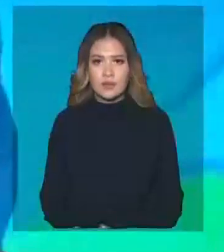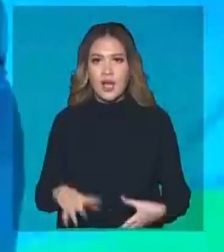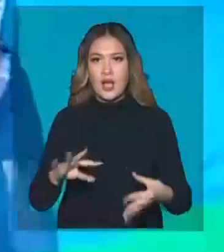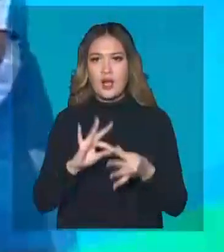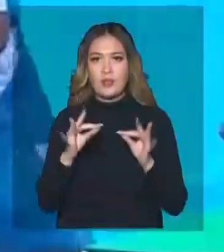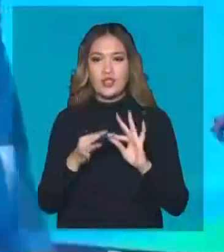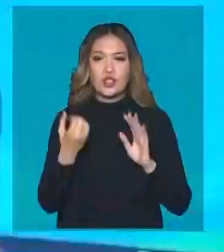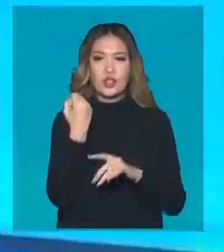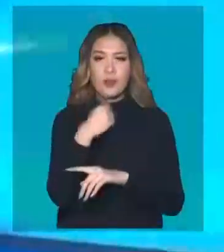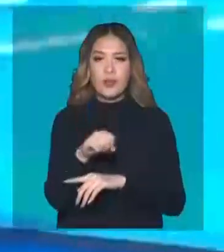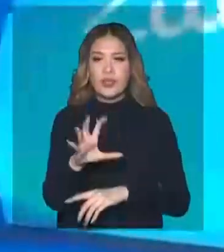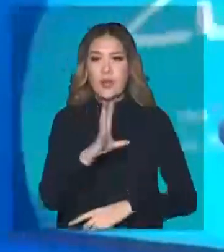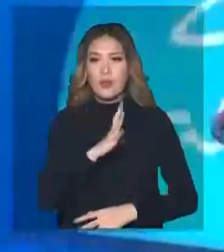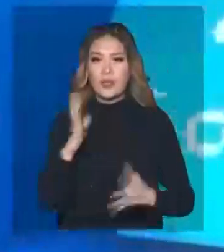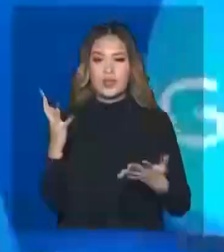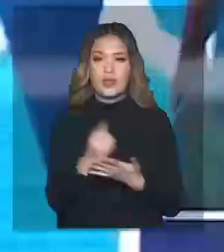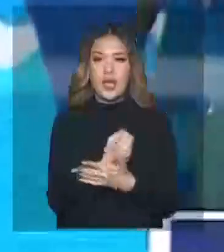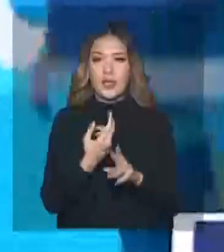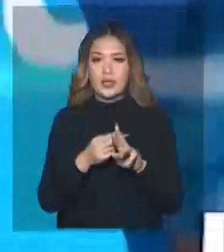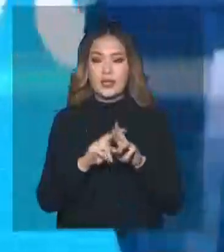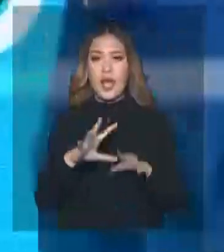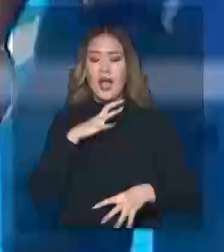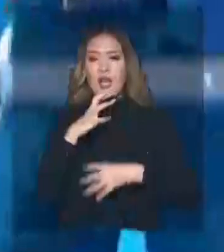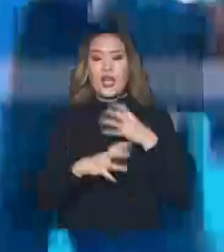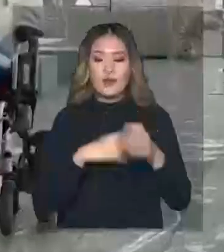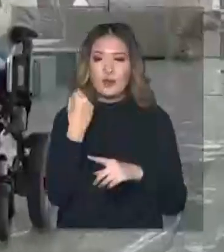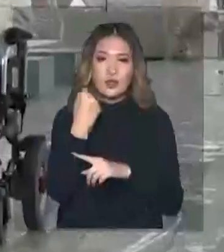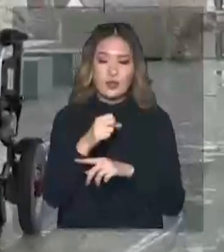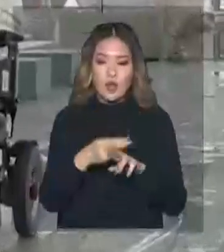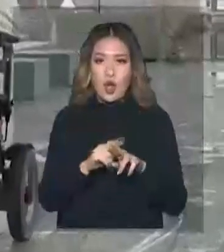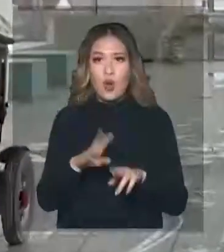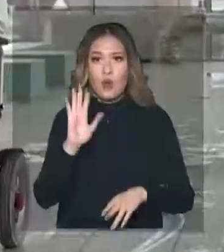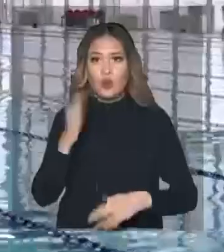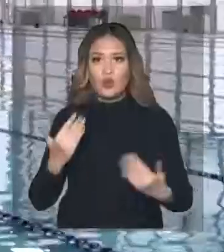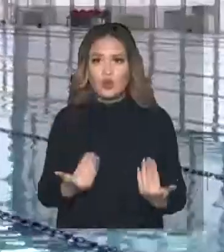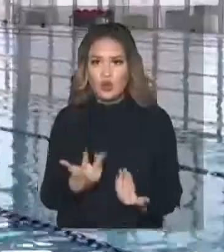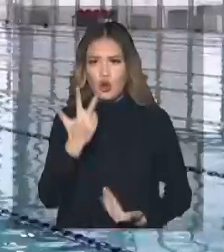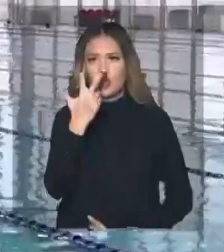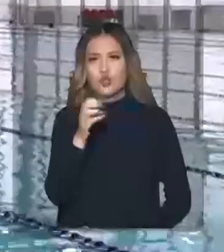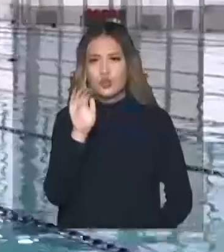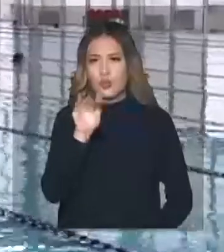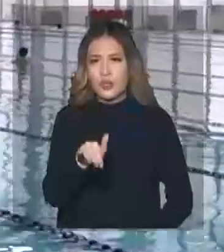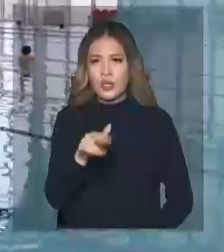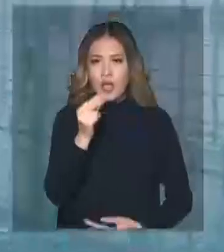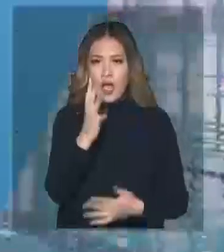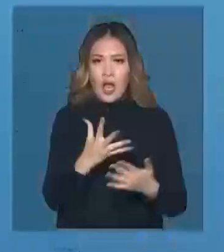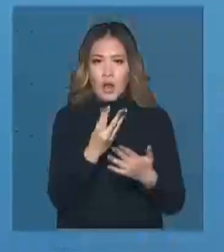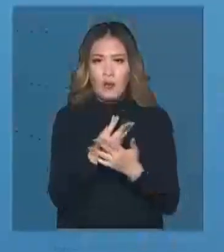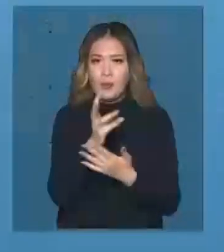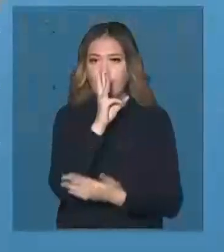Олимпиада жеңімпаздары мен жүлдегерлеріне, сондай-ақ әлем чемпиондарына өмір бойы 300 мың теңге ақша төленетін